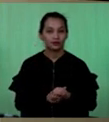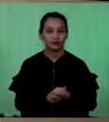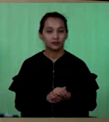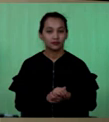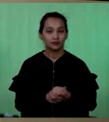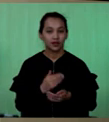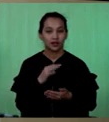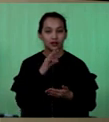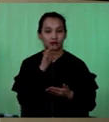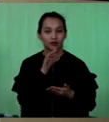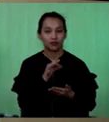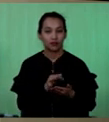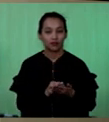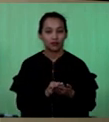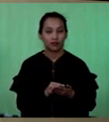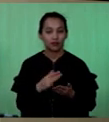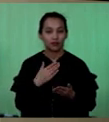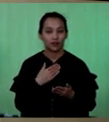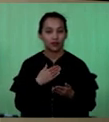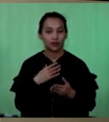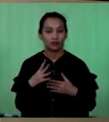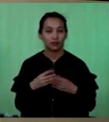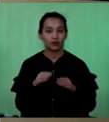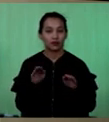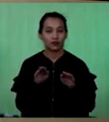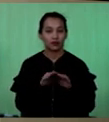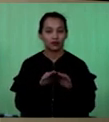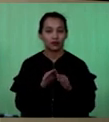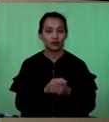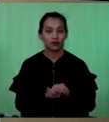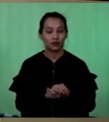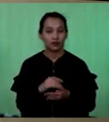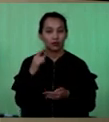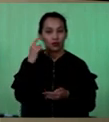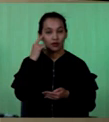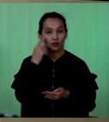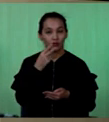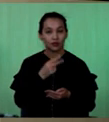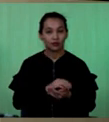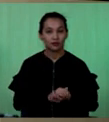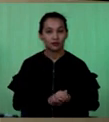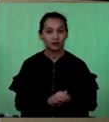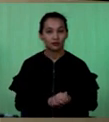Keling, sizni javoblaringizni meniki bilan solishtirsak. O'ylab ko'ring.